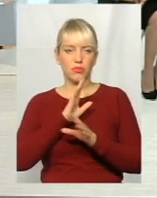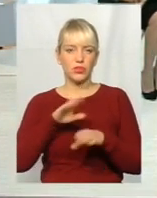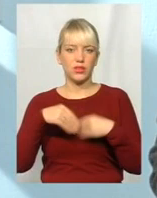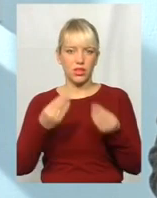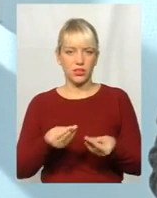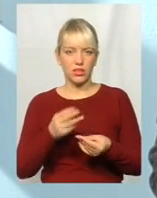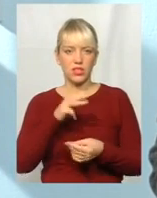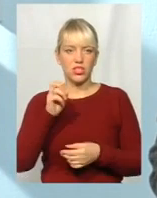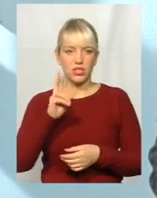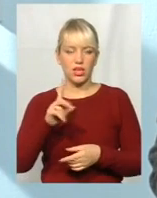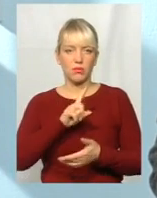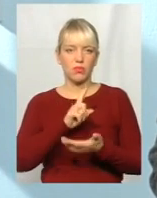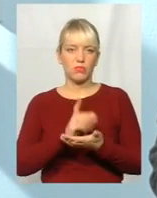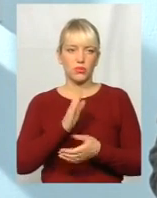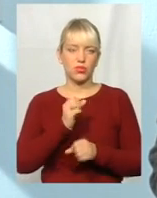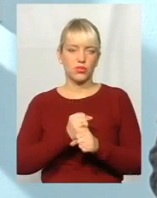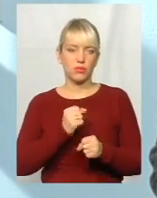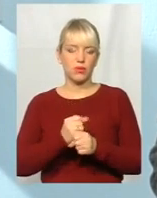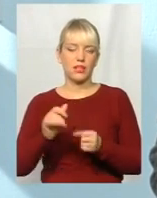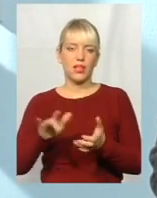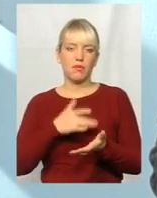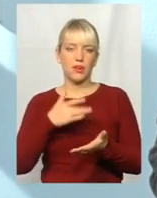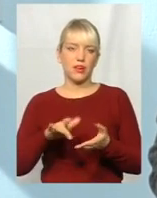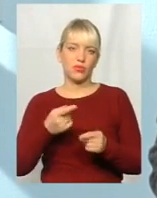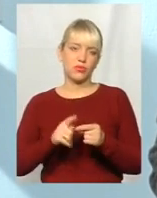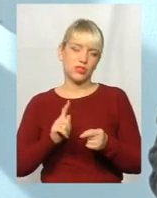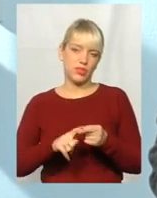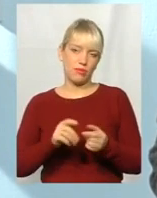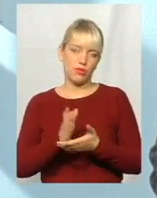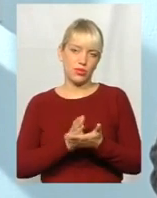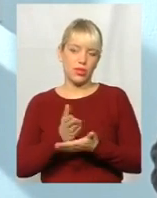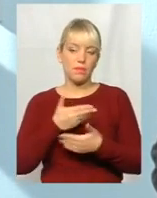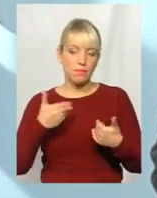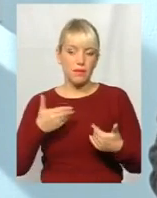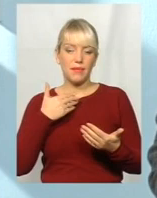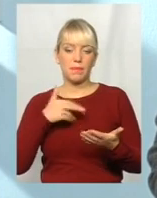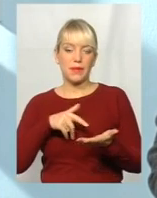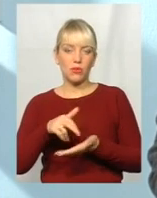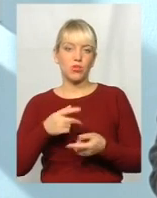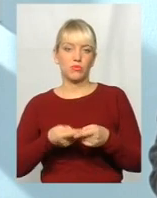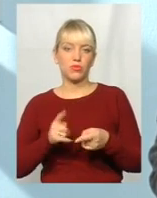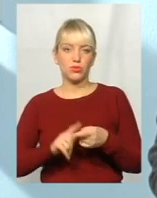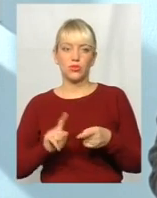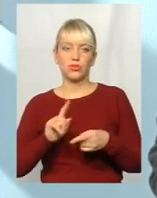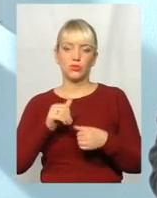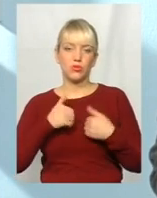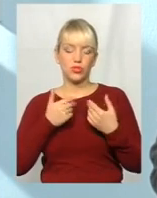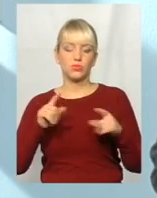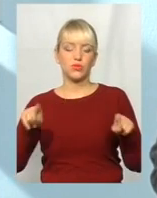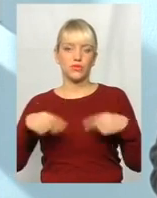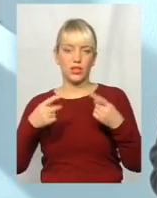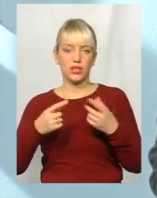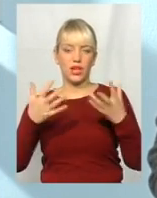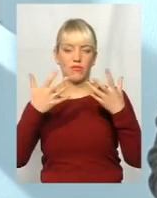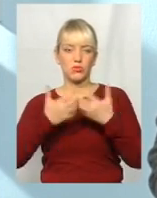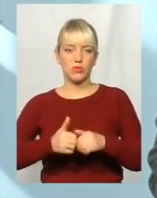буде зробити перерахунок цієї послуги. Тобто ми підходимо до того, що хочемо створити